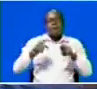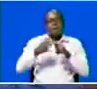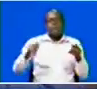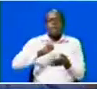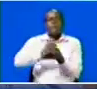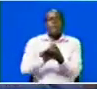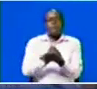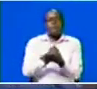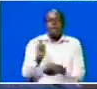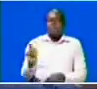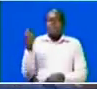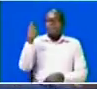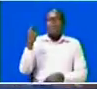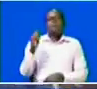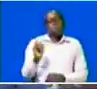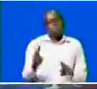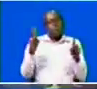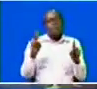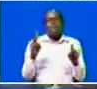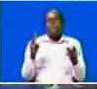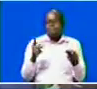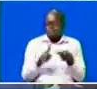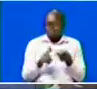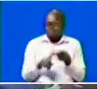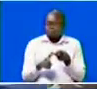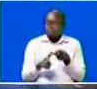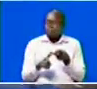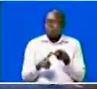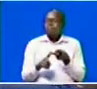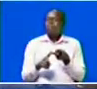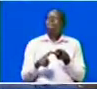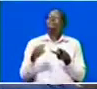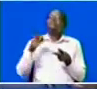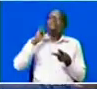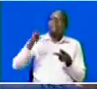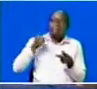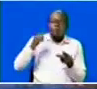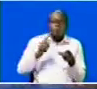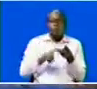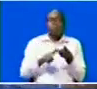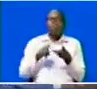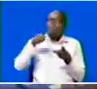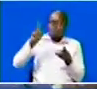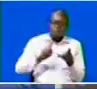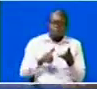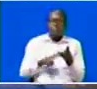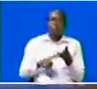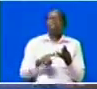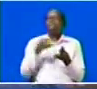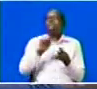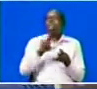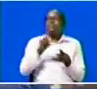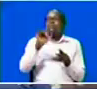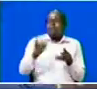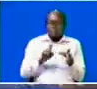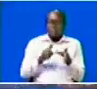sasa wewe tufanye audit, hiyo ni mzuri. Kuanzia domo mwenyewe kuja mpaka wewe Sudi